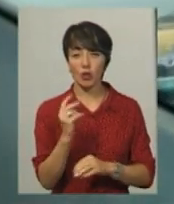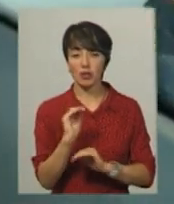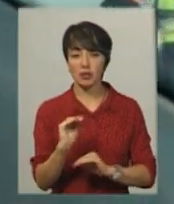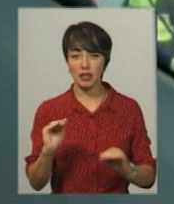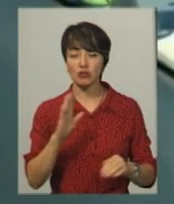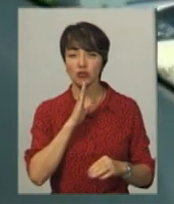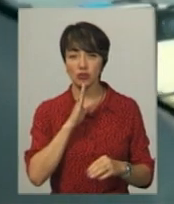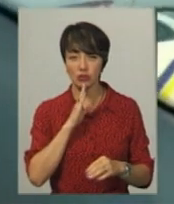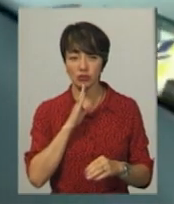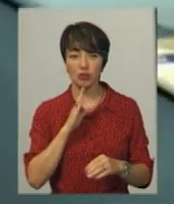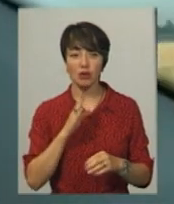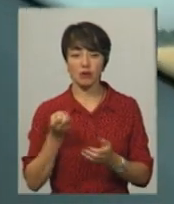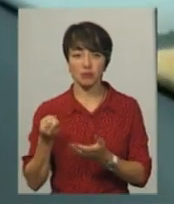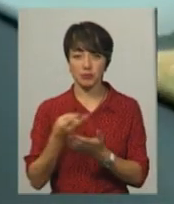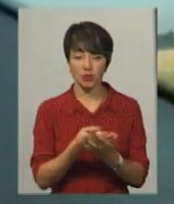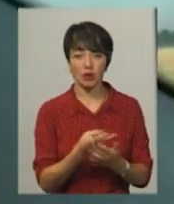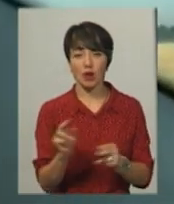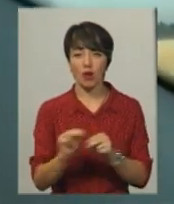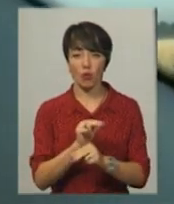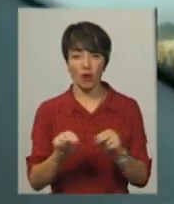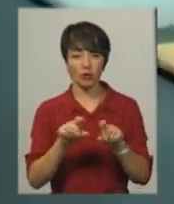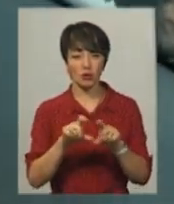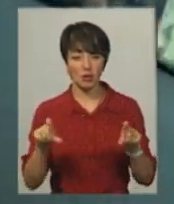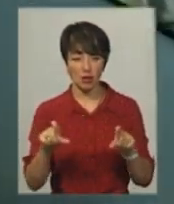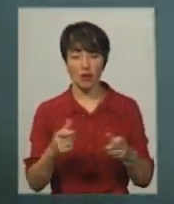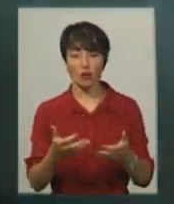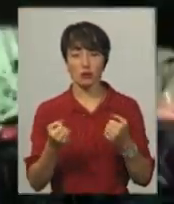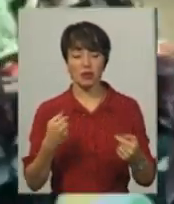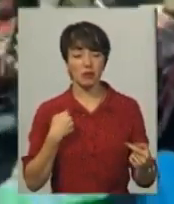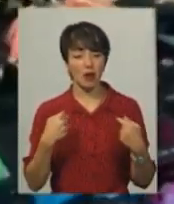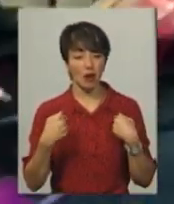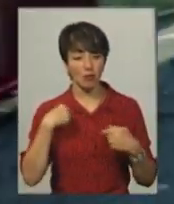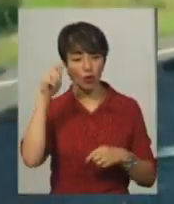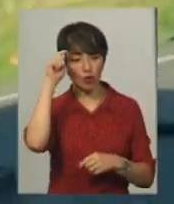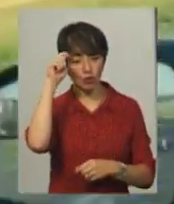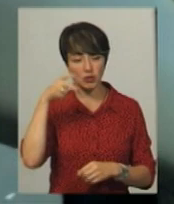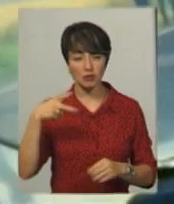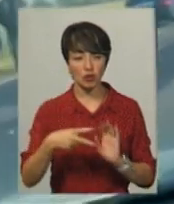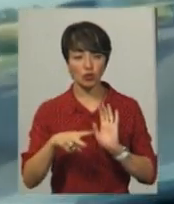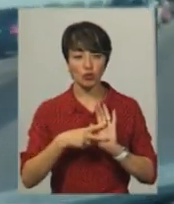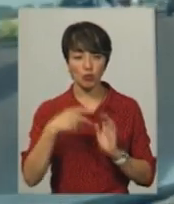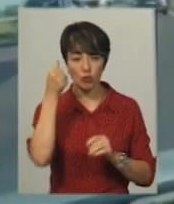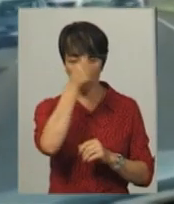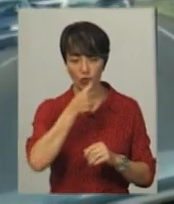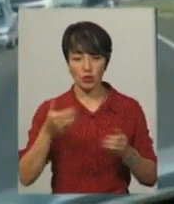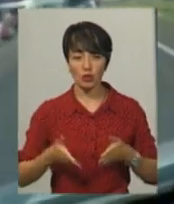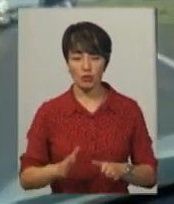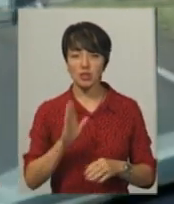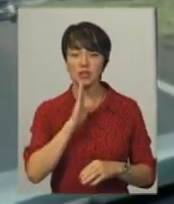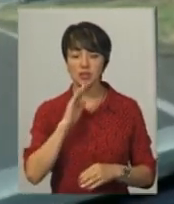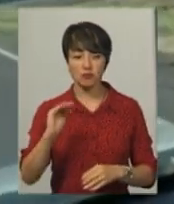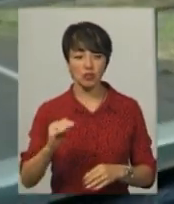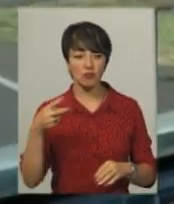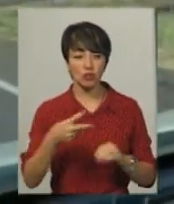прибуття рятувальників госпіталізовано до лікувального закладу. Від отриманих травм хлопчик 2007 року народження та